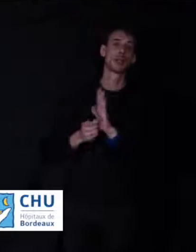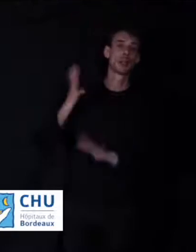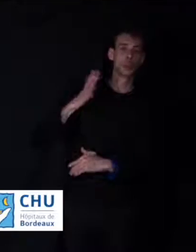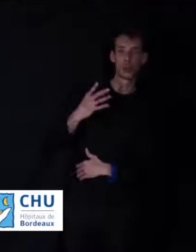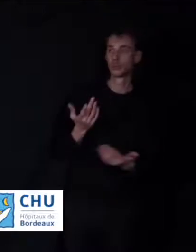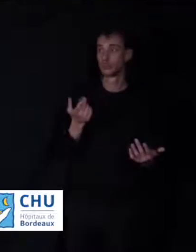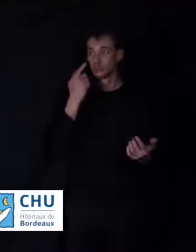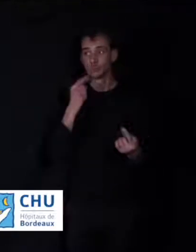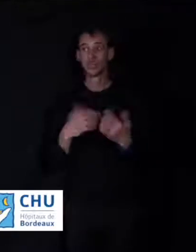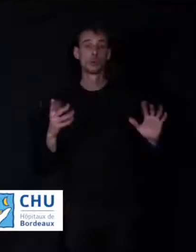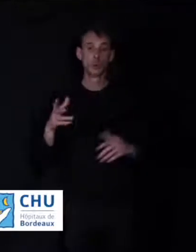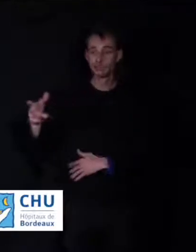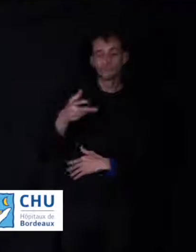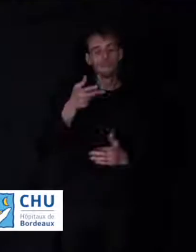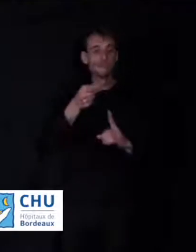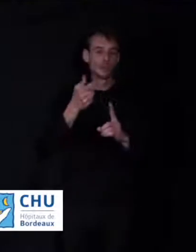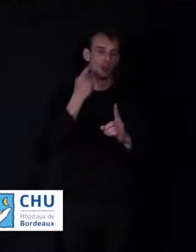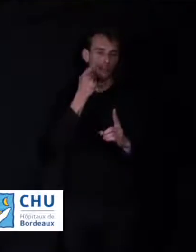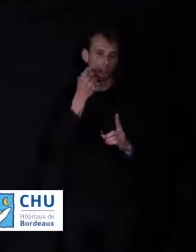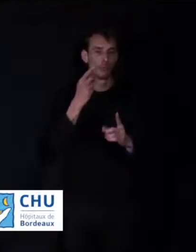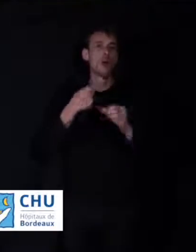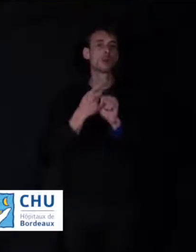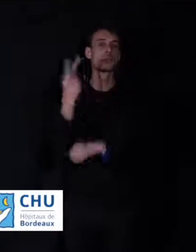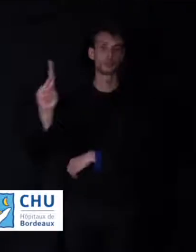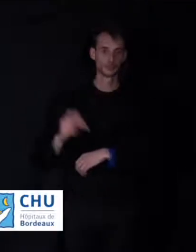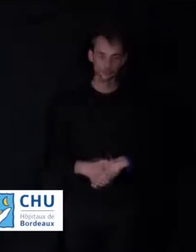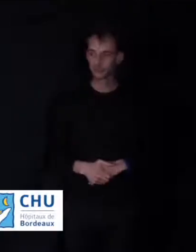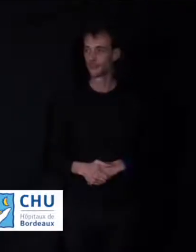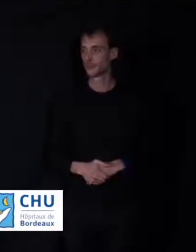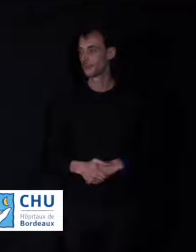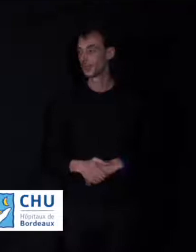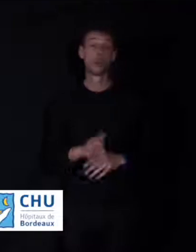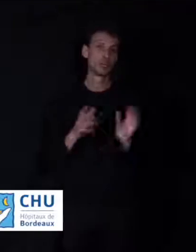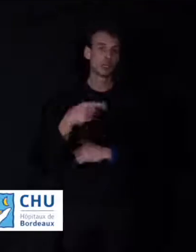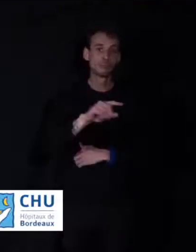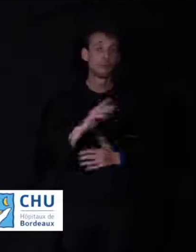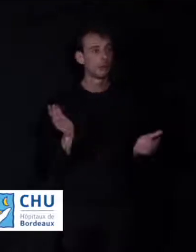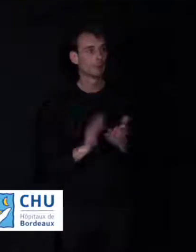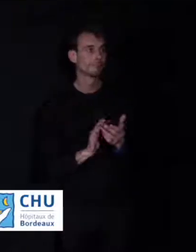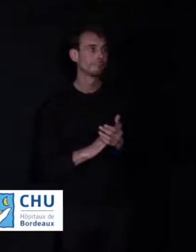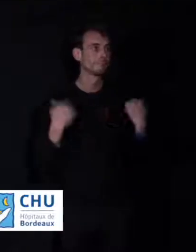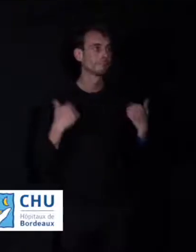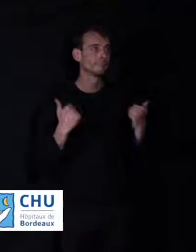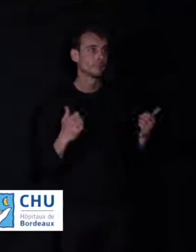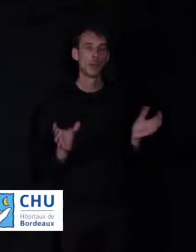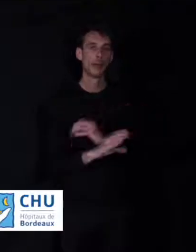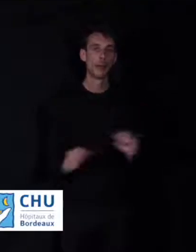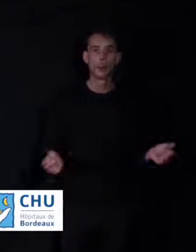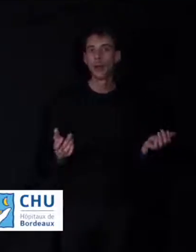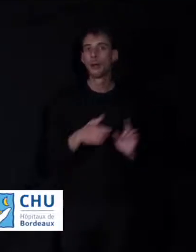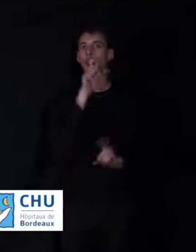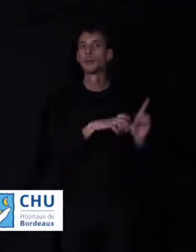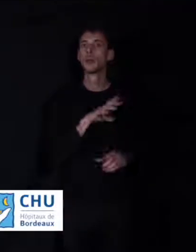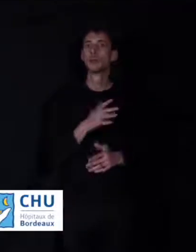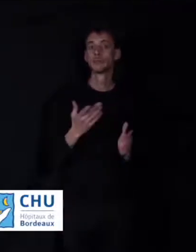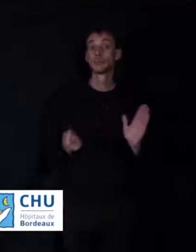son portrait. Alors, vous allez me dire, c'est super, c'est novateur, il a fait le buzz à l'époque, Jenner. Ben